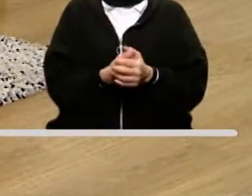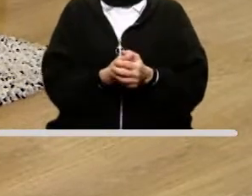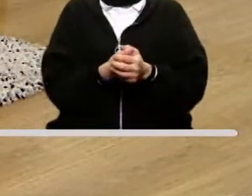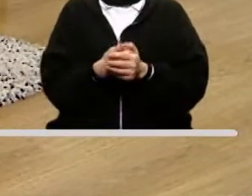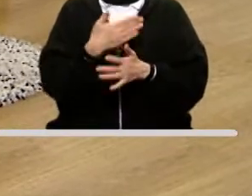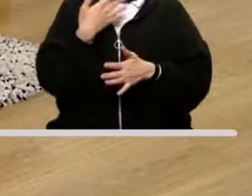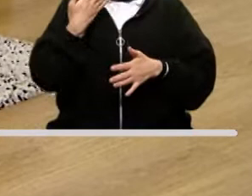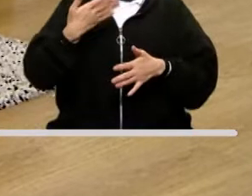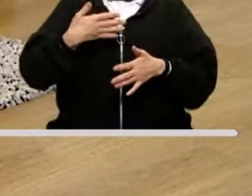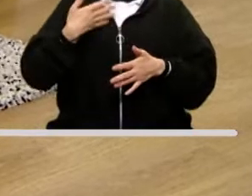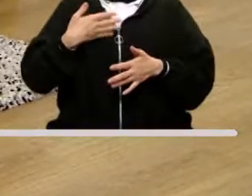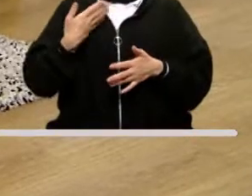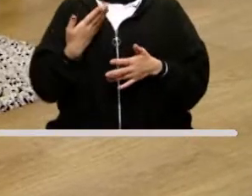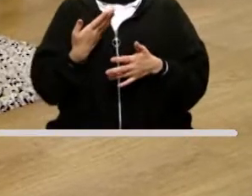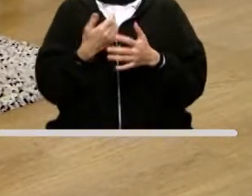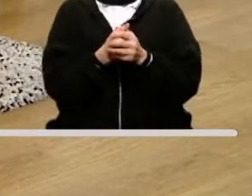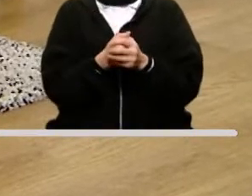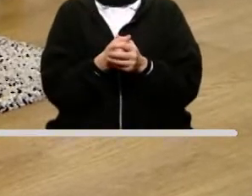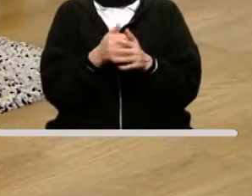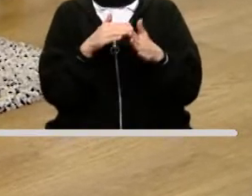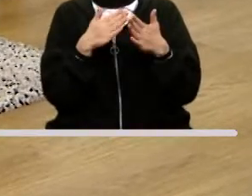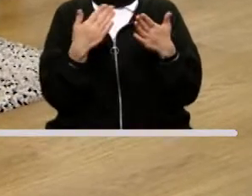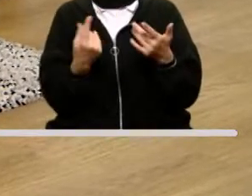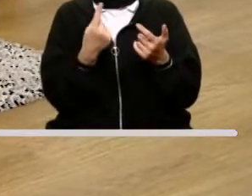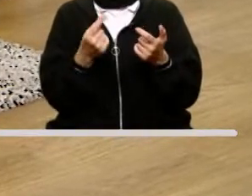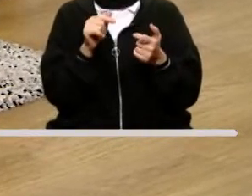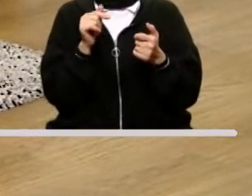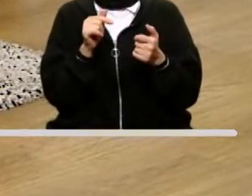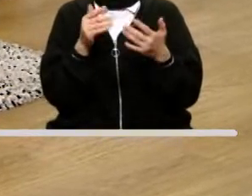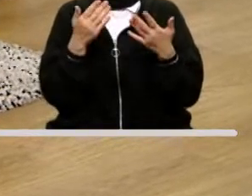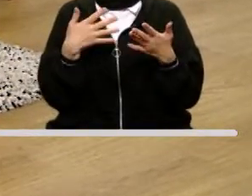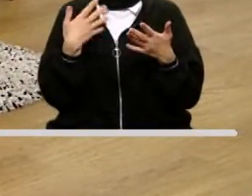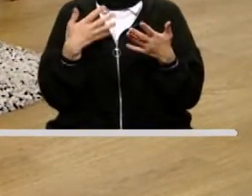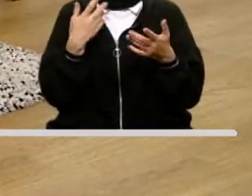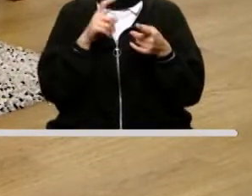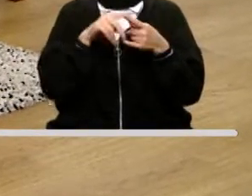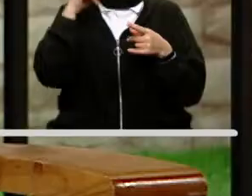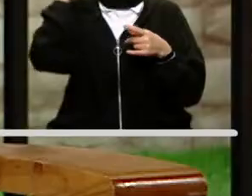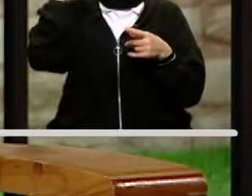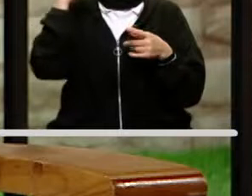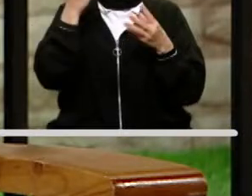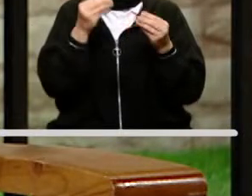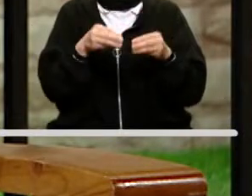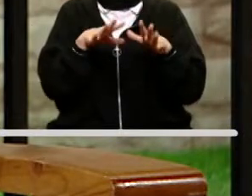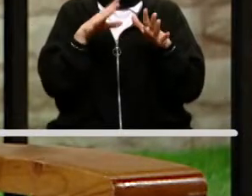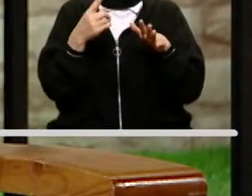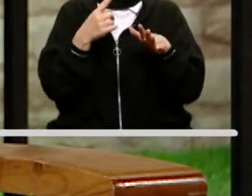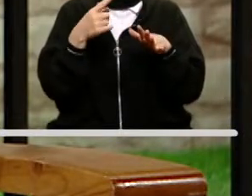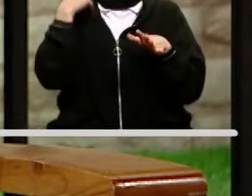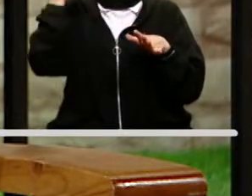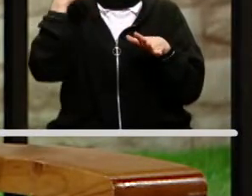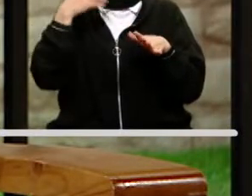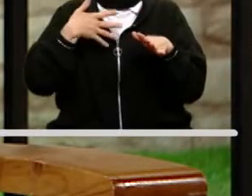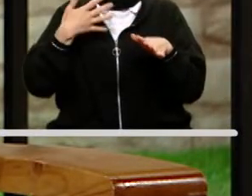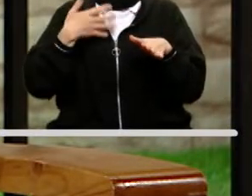derken? Şöyle diyelim, merakın ve hayalin olmadığı bir dünya düşünün Ekmer Hanım. Merak yok, hayal de